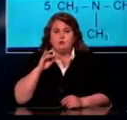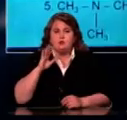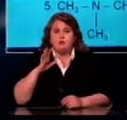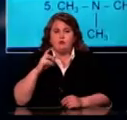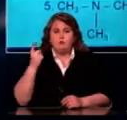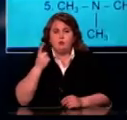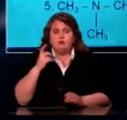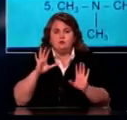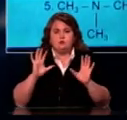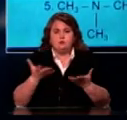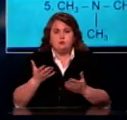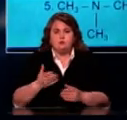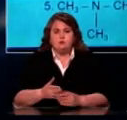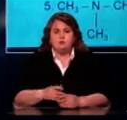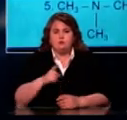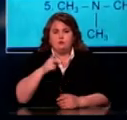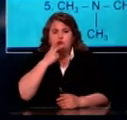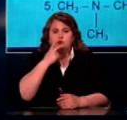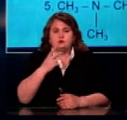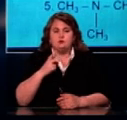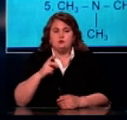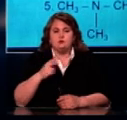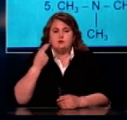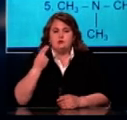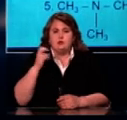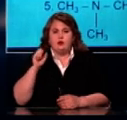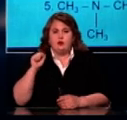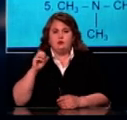внимание, первый случай, вы видите,